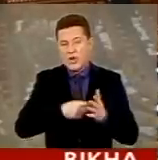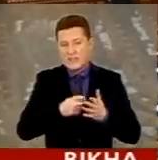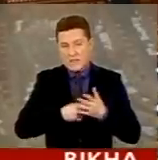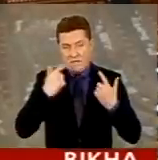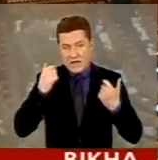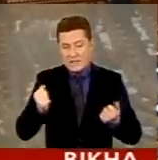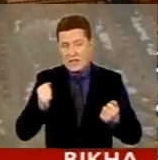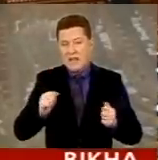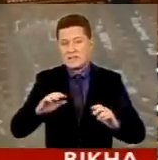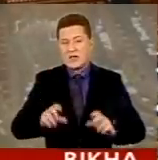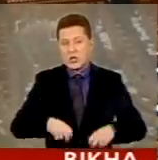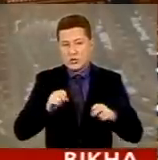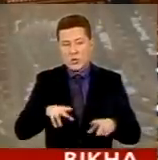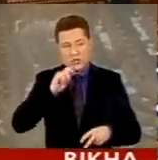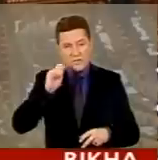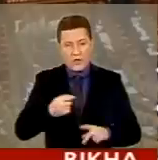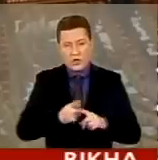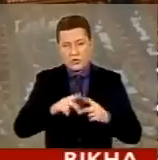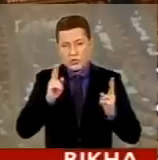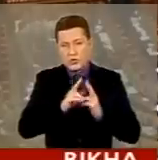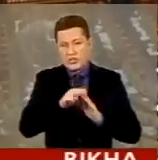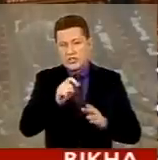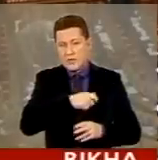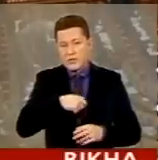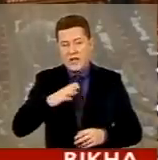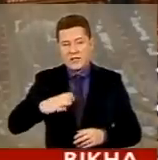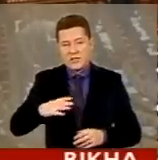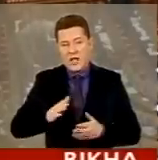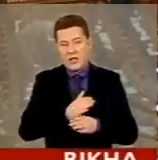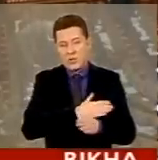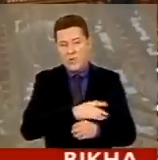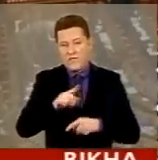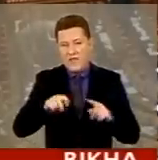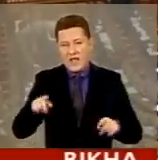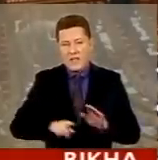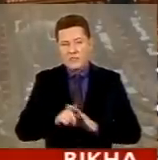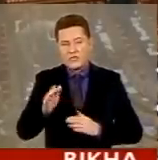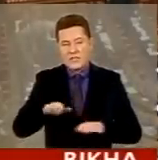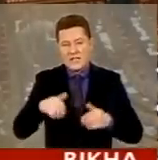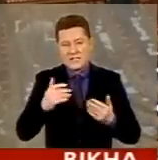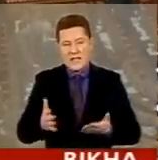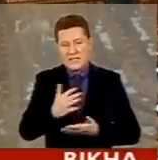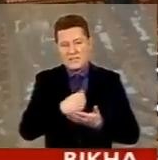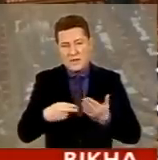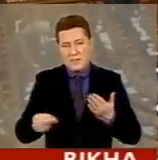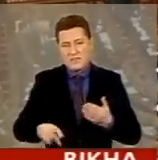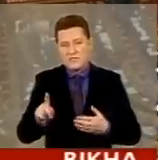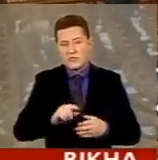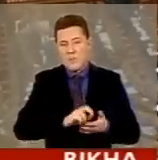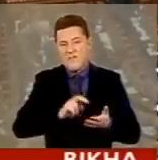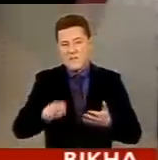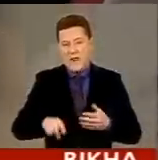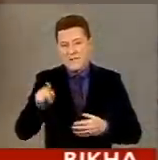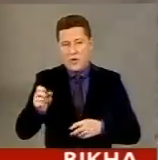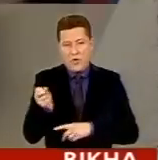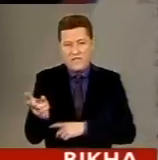злочинів в Україні. На цю зустріч депутати чекали довго, деякі з них вже навіть почали ініціювати збір підписів, аби відправити його у